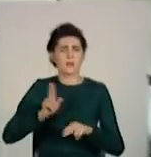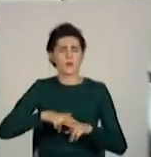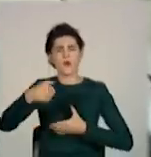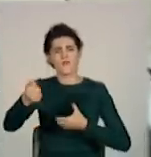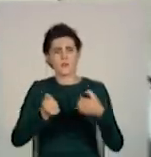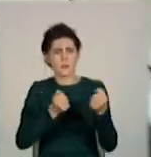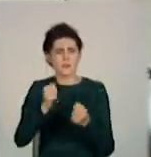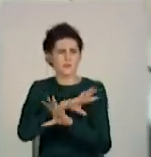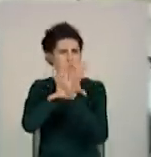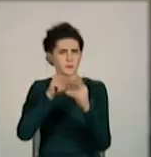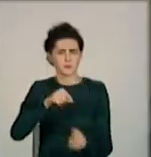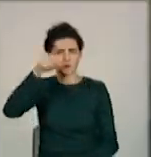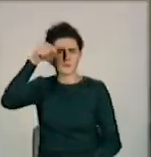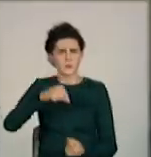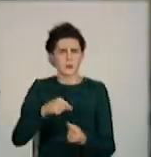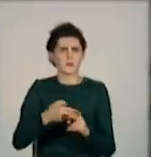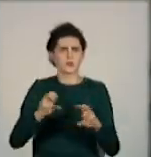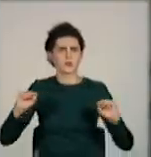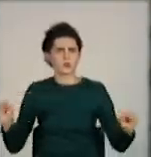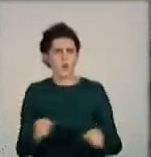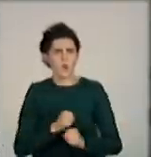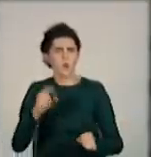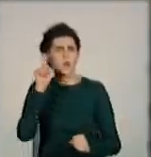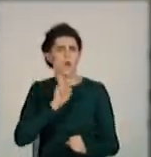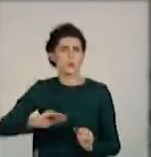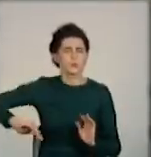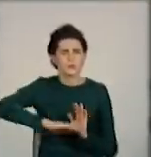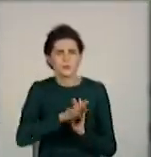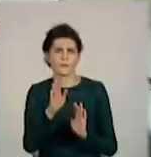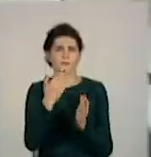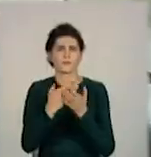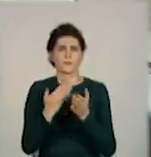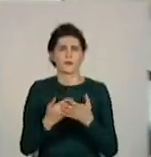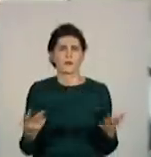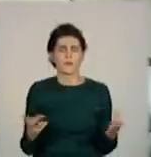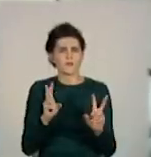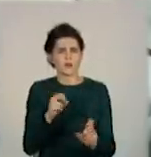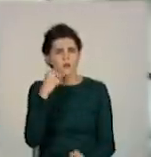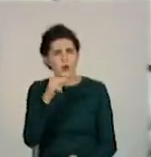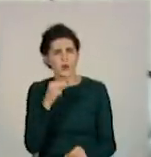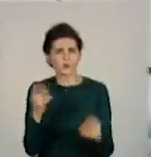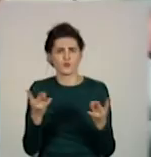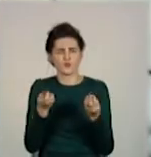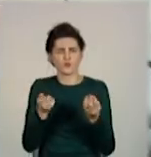всім стандартам. Швидкий, маневровий. І більше би таких автомобілів